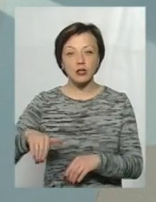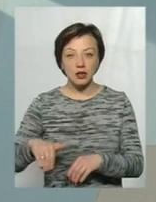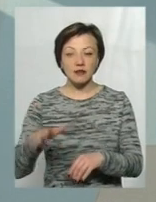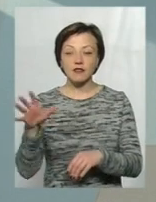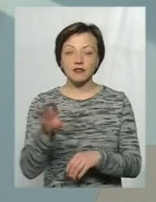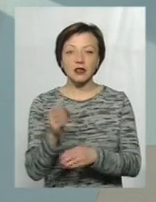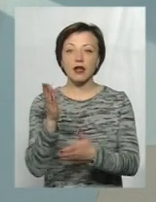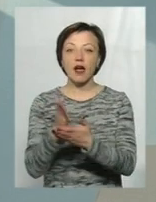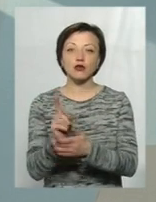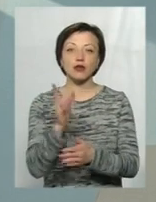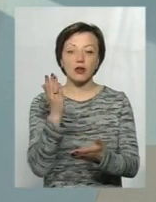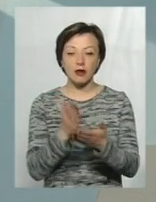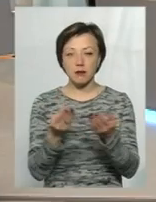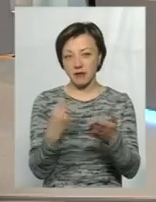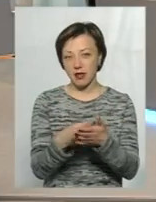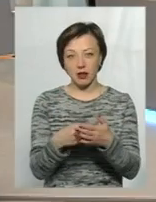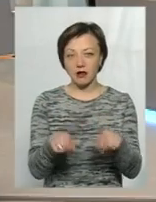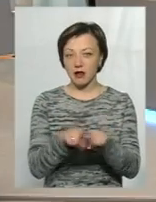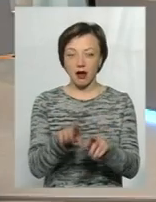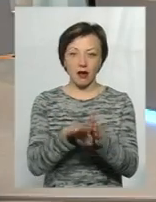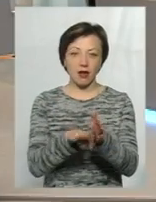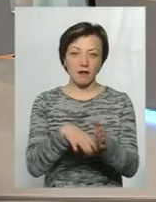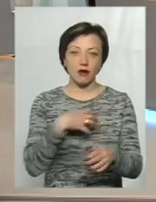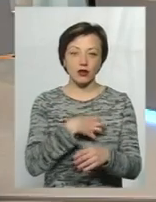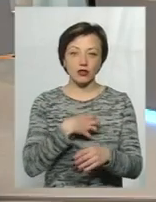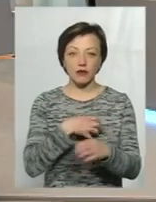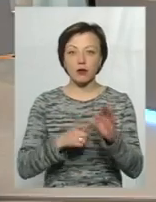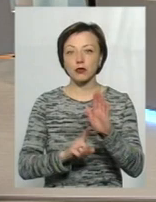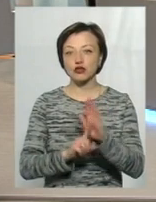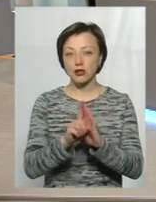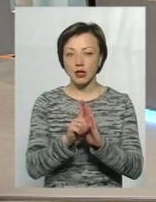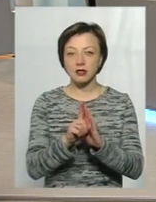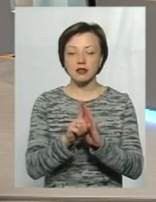все наявне, що є матеріальне, воно вже не таке важливе, і тоді починаються